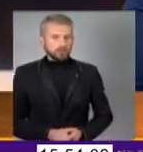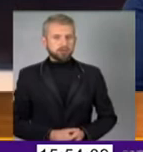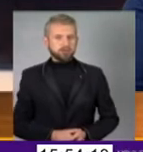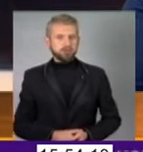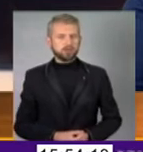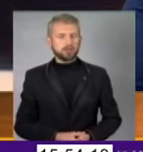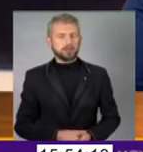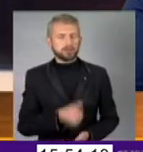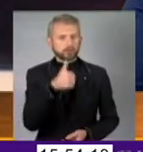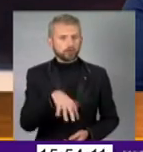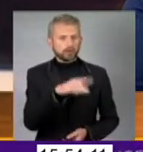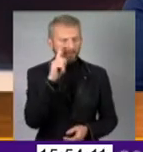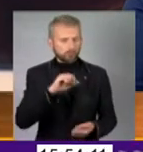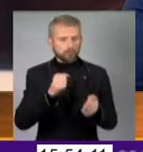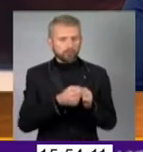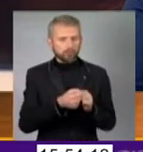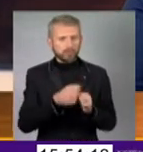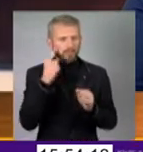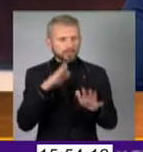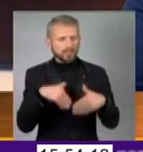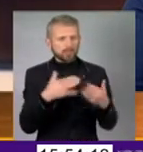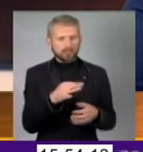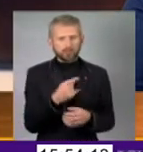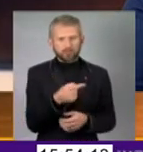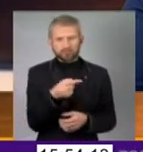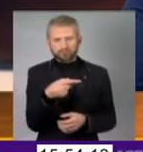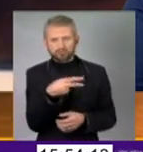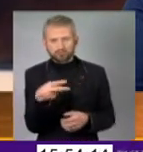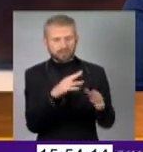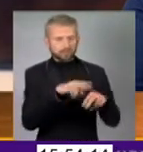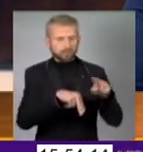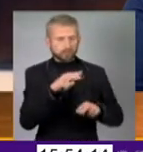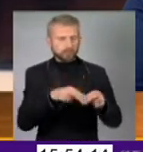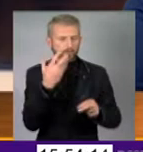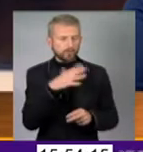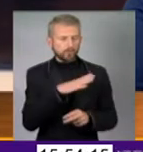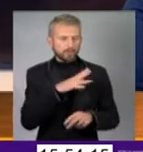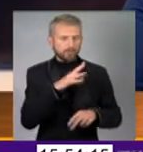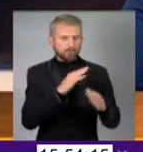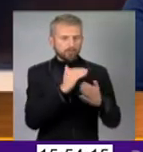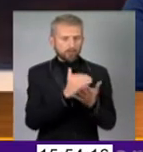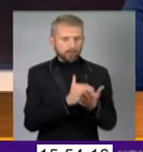пам'ятаємо ініціативу по малоповерховій забудові, коли була існувала програма. Вона була написана